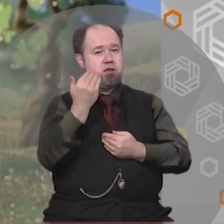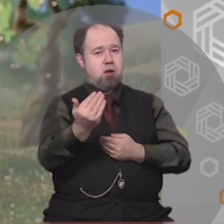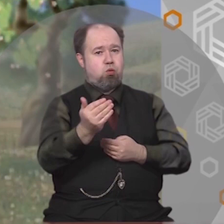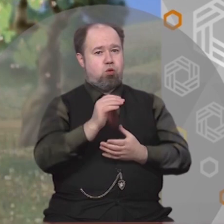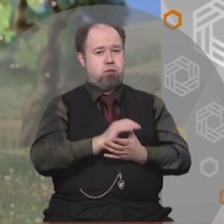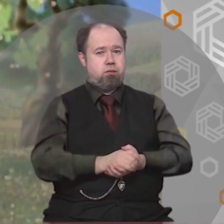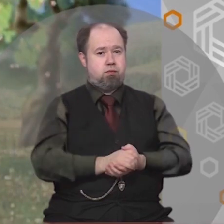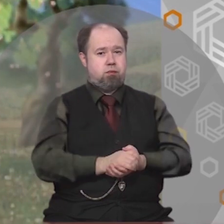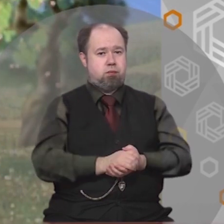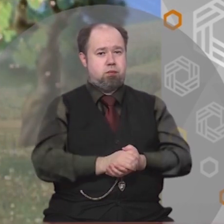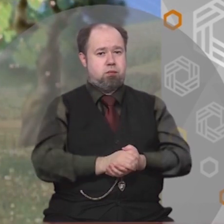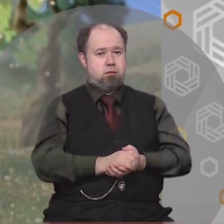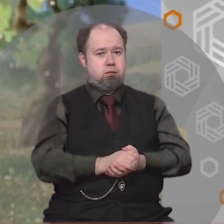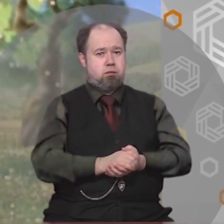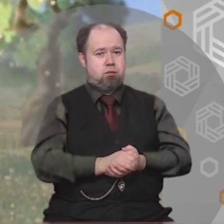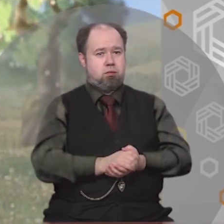тобой.